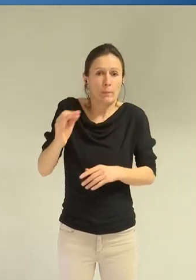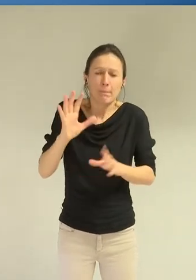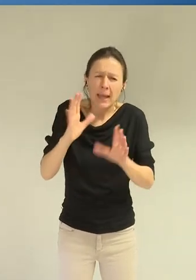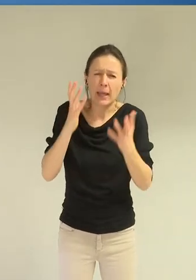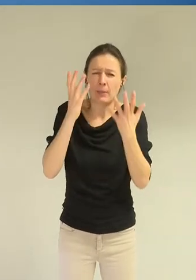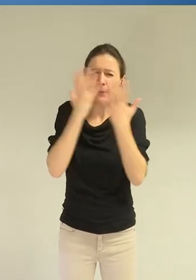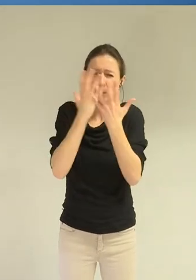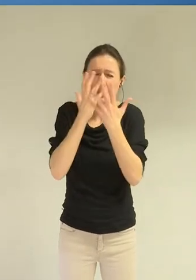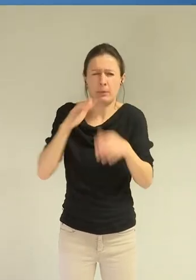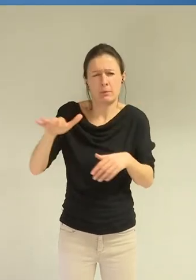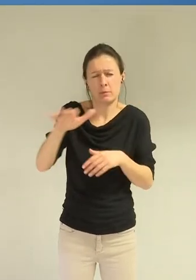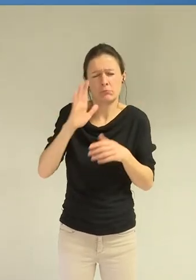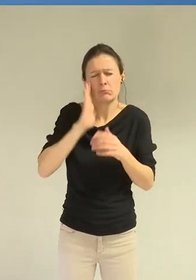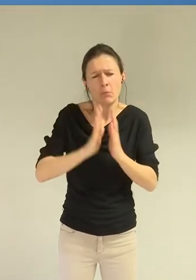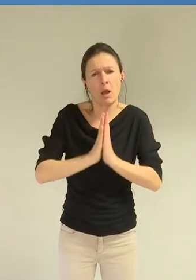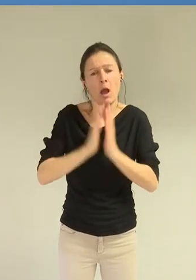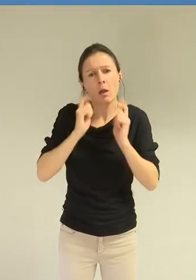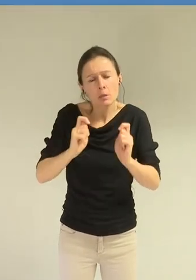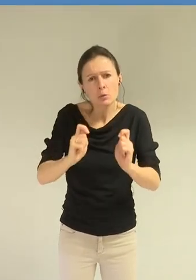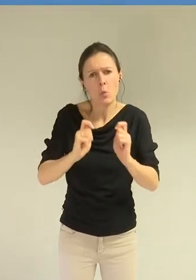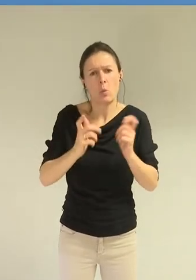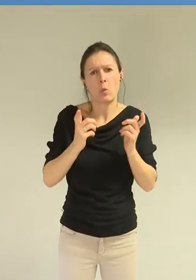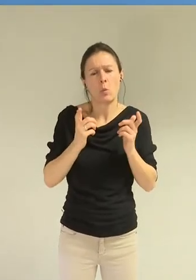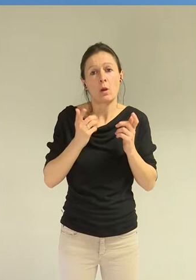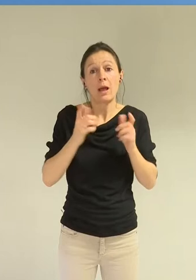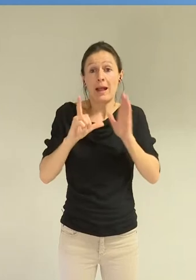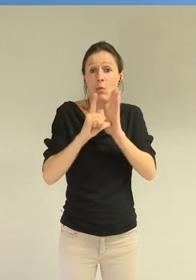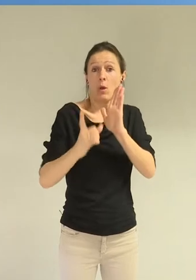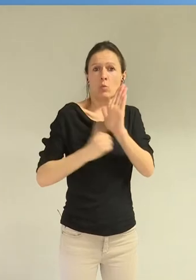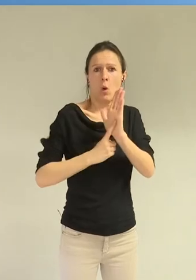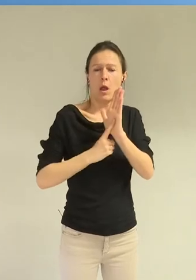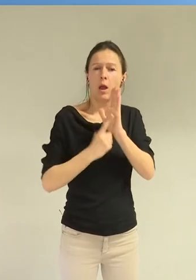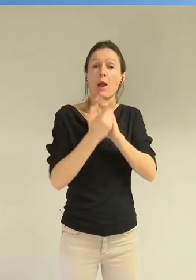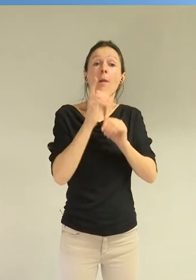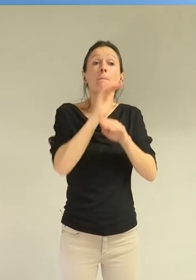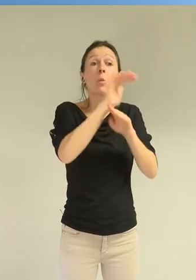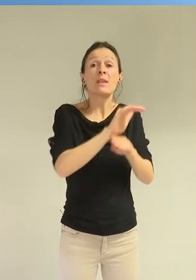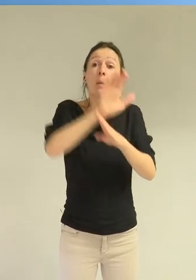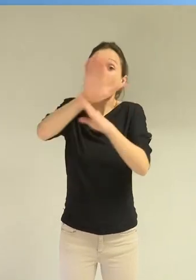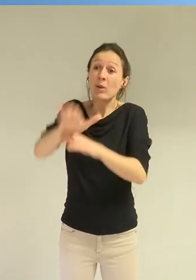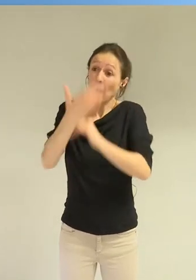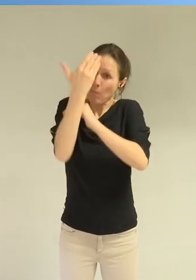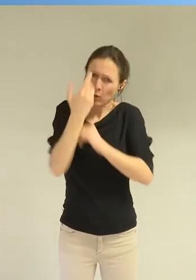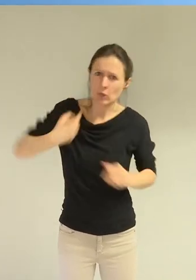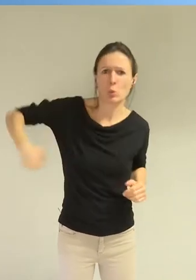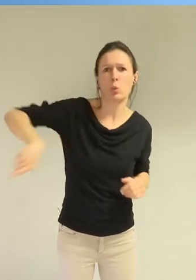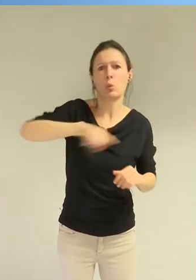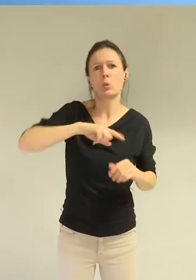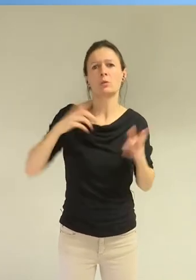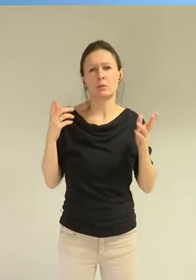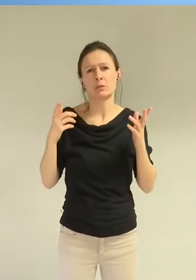ses vérités car elle nous protège toutes et tous dans nos différences par delà nos douleurs oui